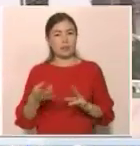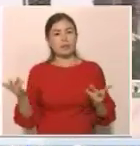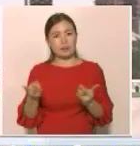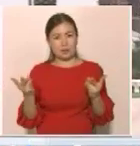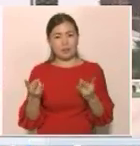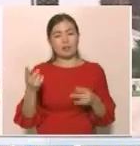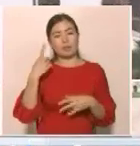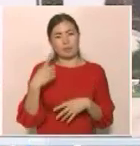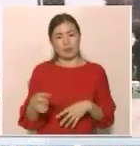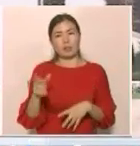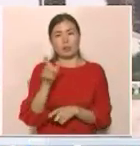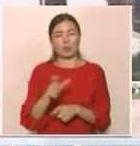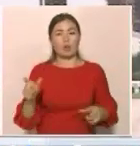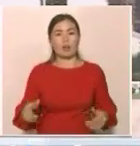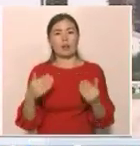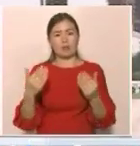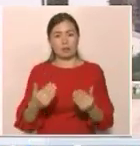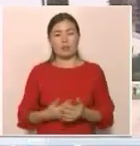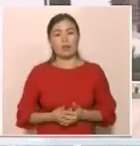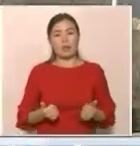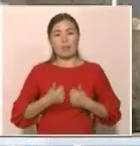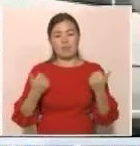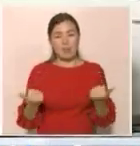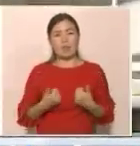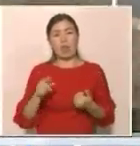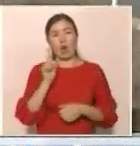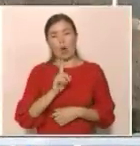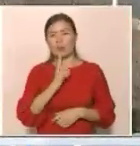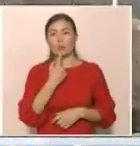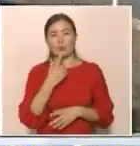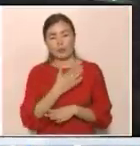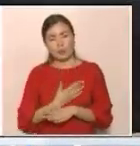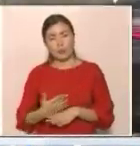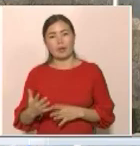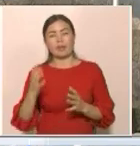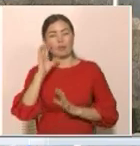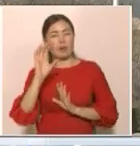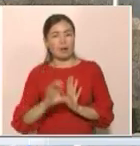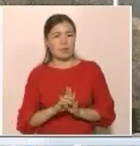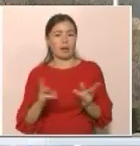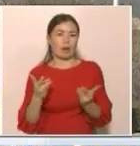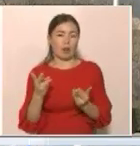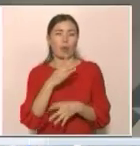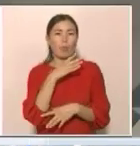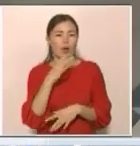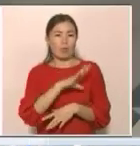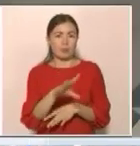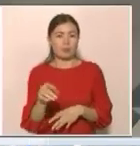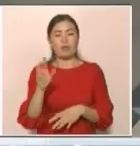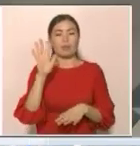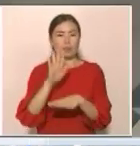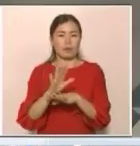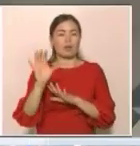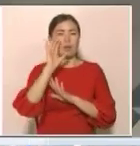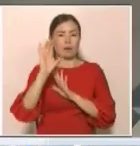желіде белгілі тұлғалар да үндеу жасауда. Әлемге келген уақытша қиындық кезінде тәртіпке бағынайық деп көпшілікті мемлекет берген